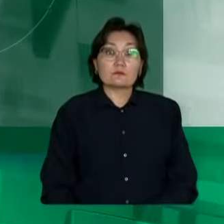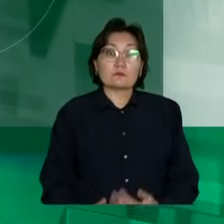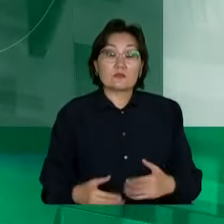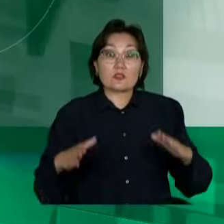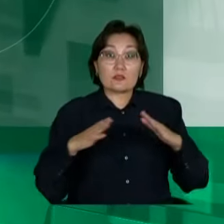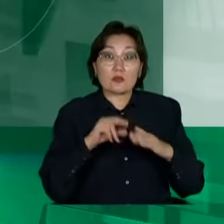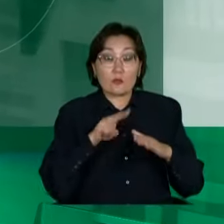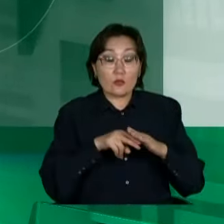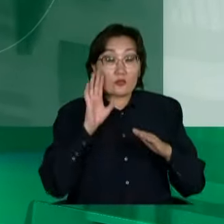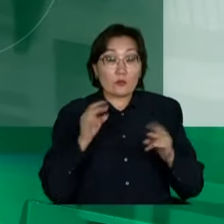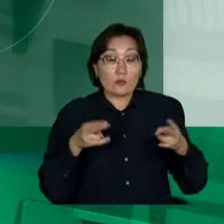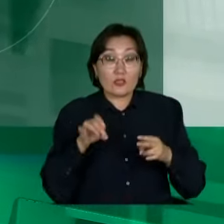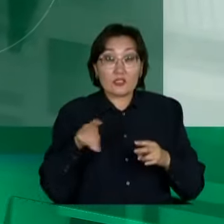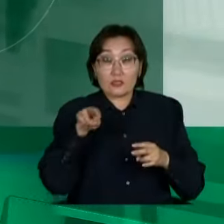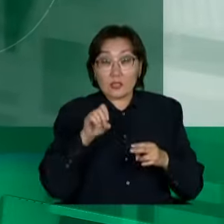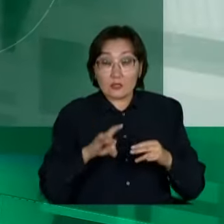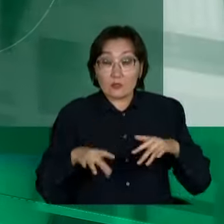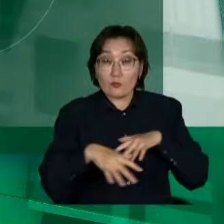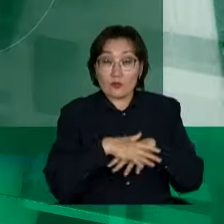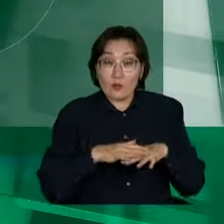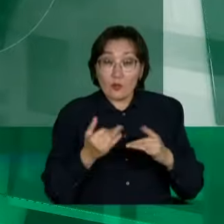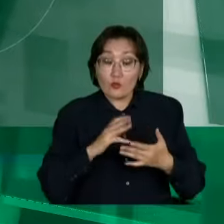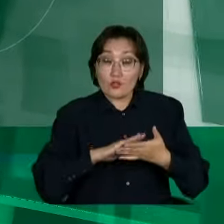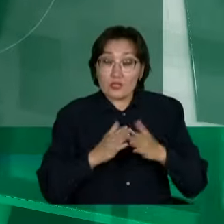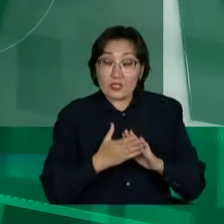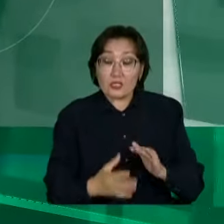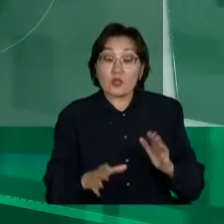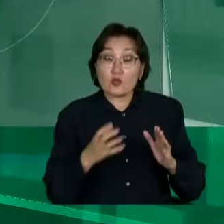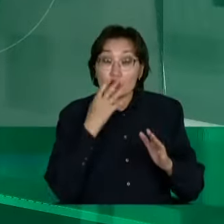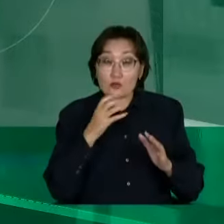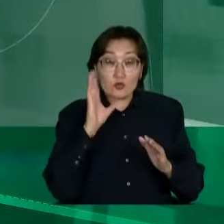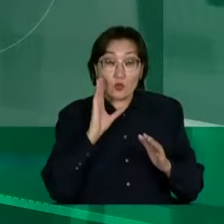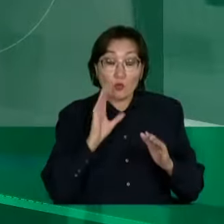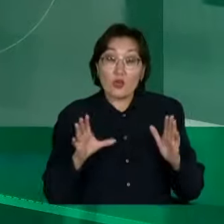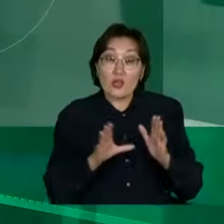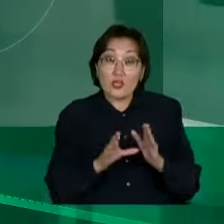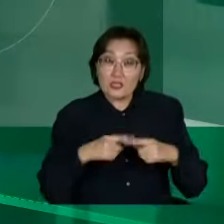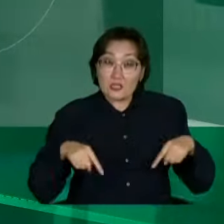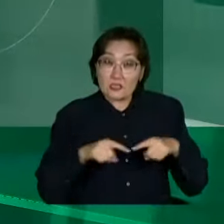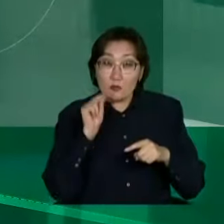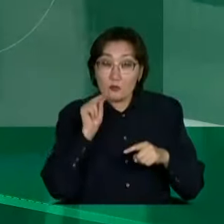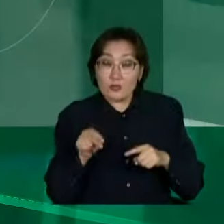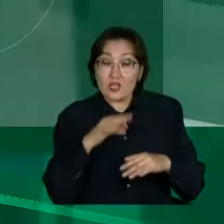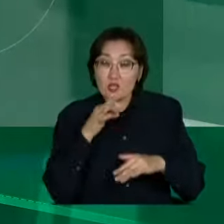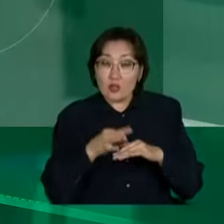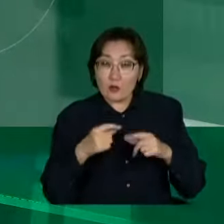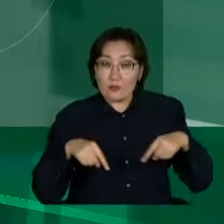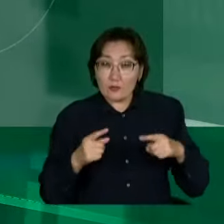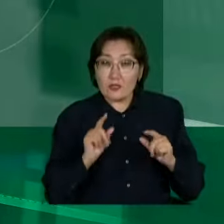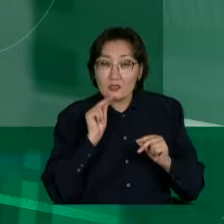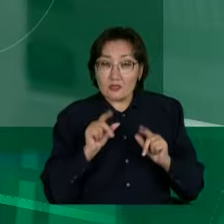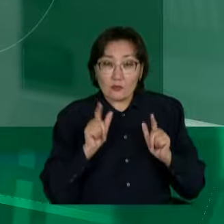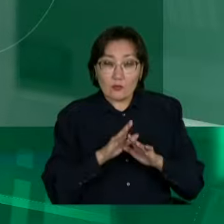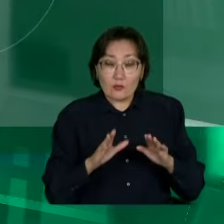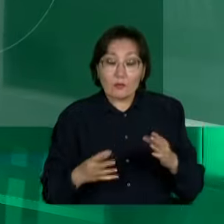Үйлерін су басқан риддерліктер болған жайтқа су электр станциясын кінәлап отыр. Жауапты тарап неге кінәсін мойындамаған?